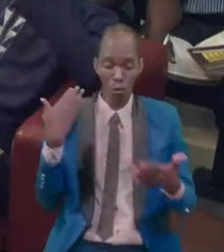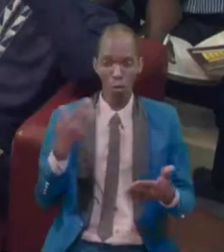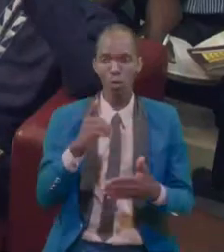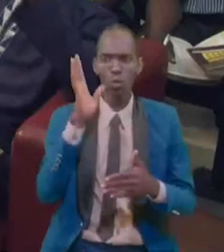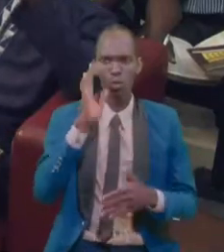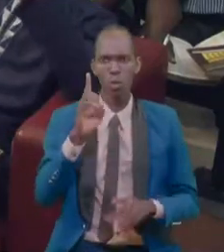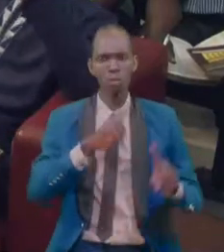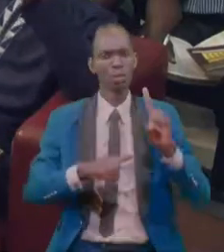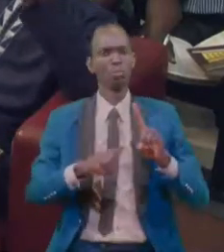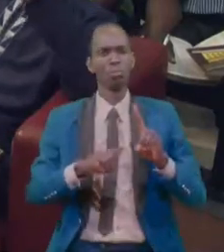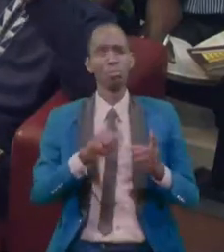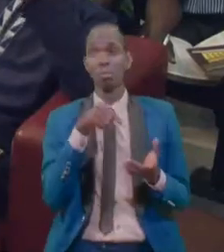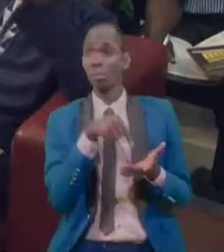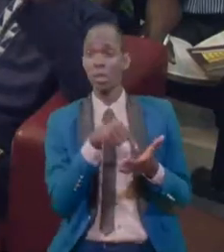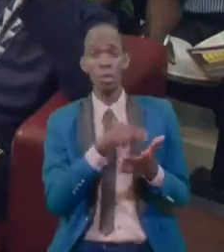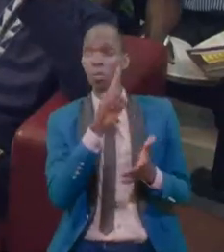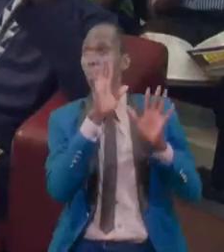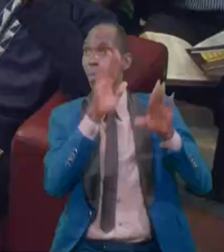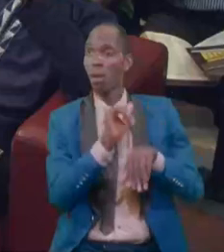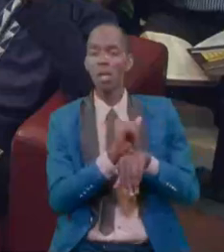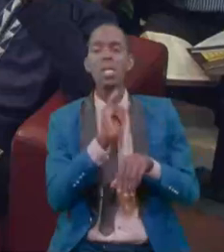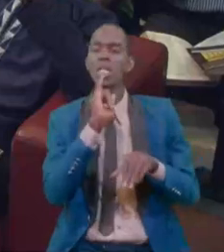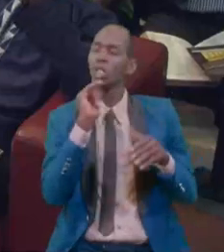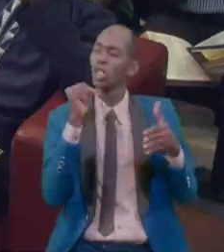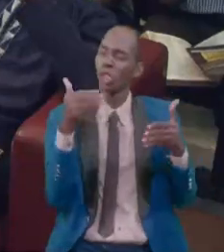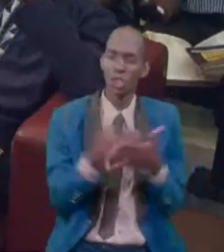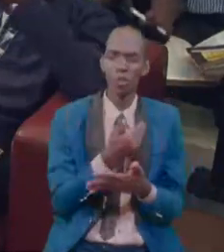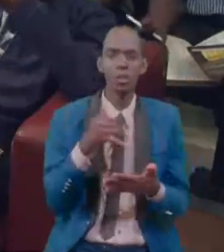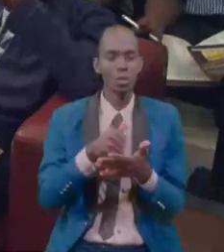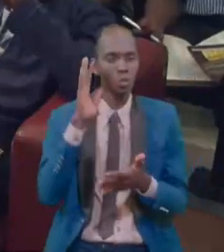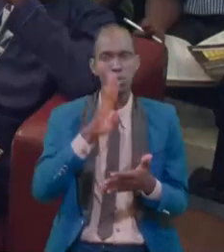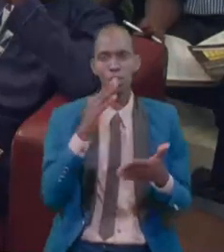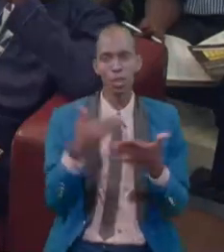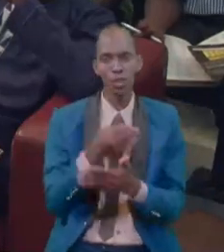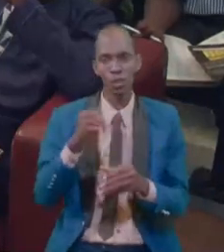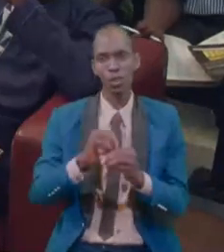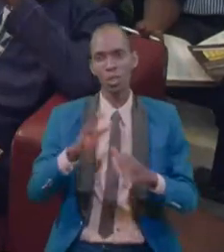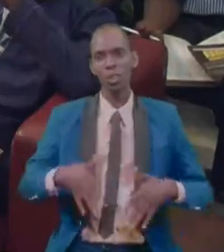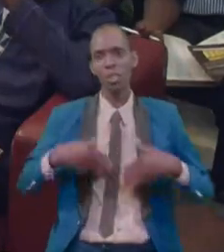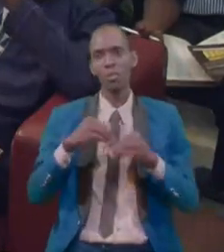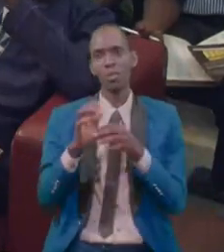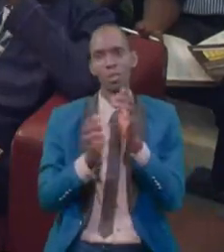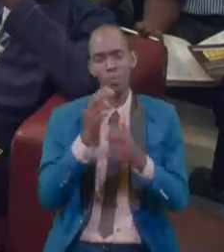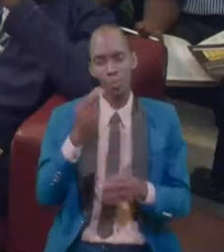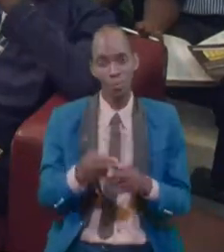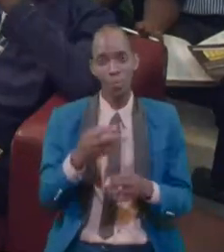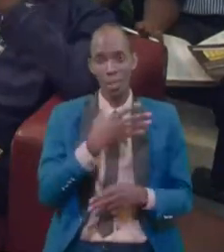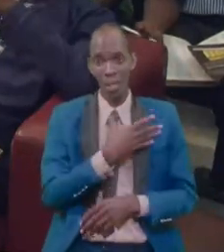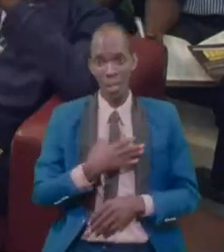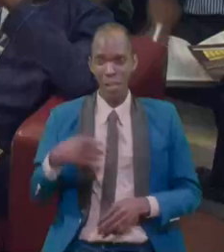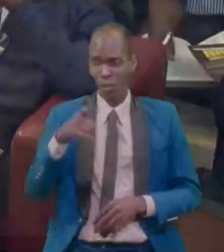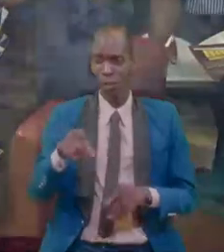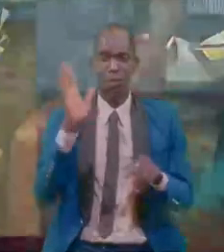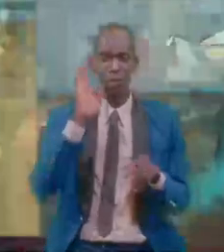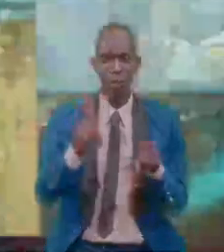nouveau. Je dis ceci, vous direz, ceci c'est du nouveau. Et vous direz que